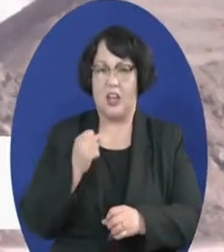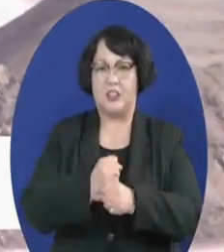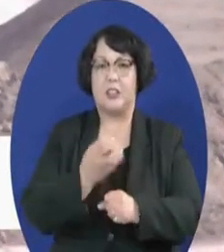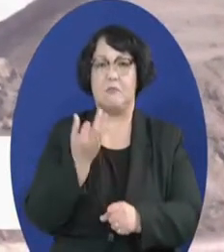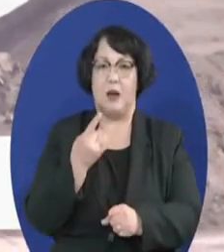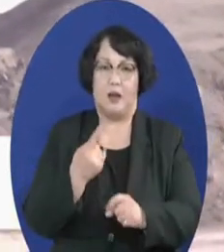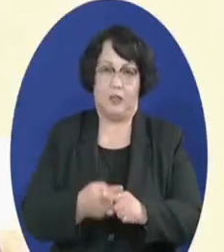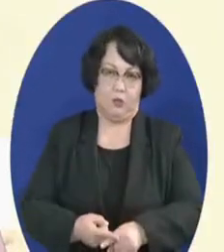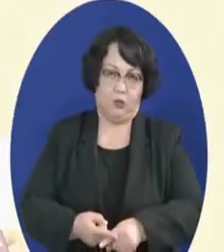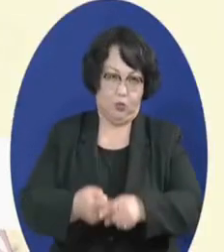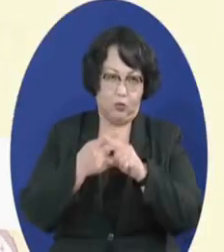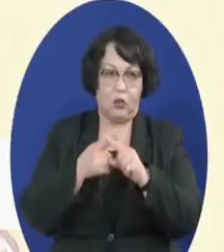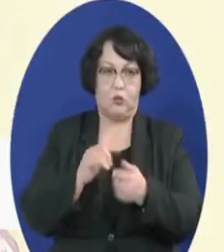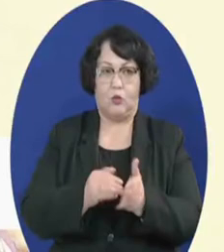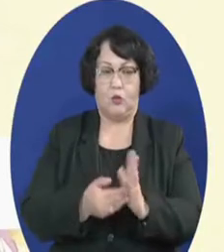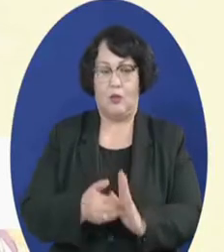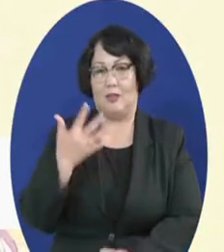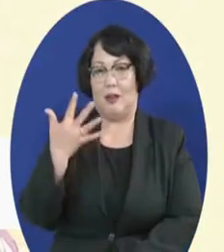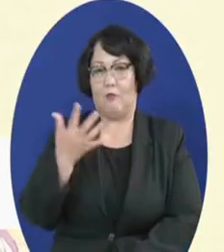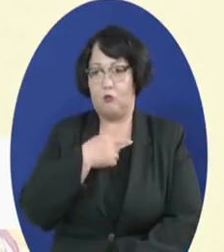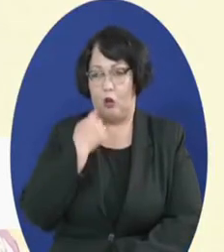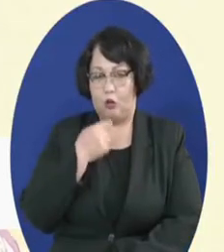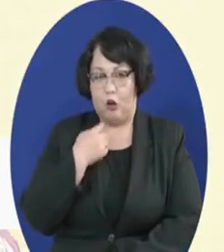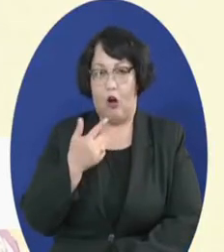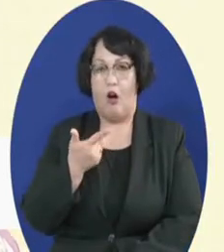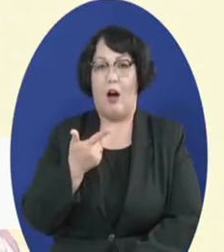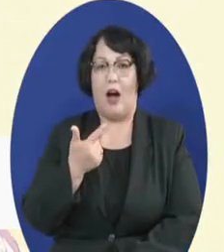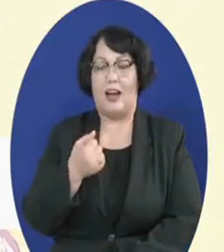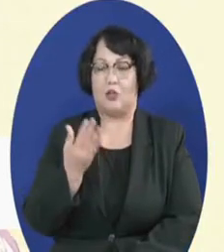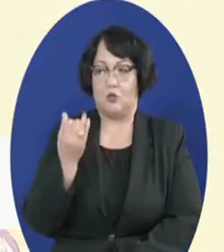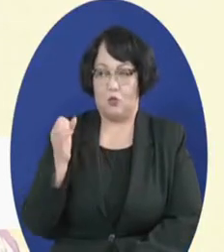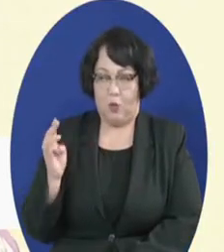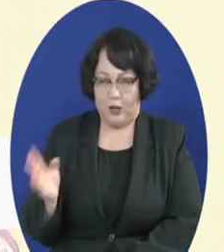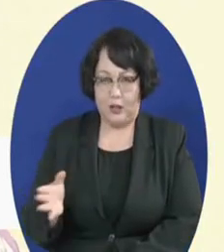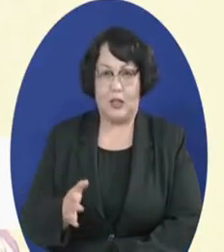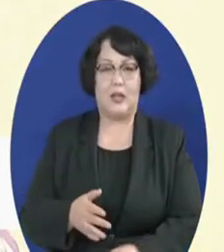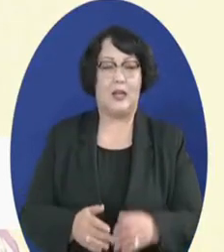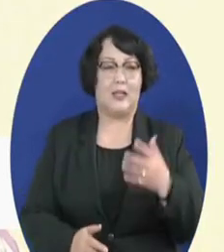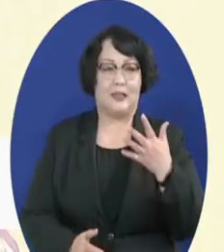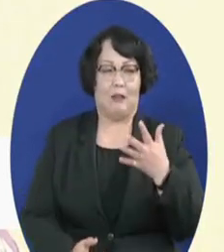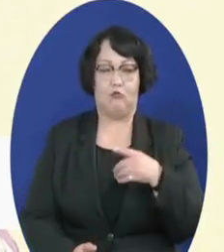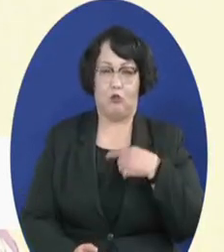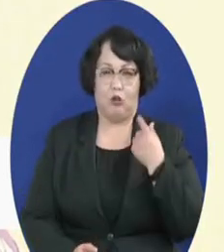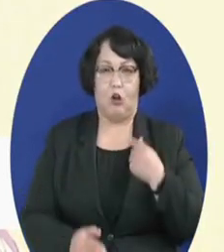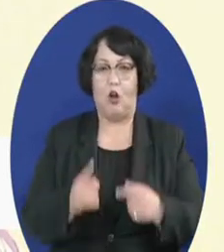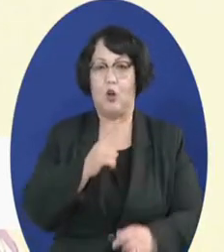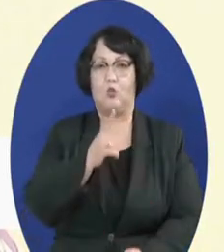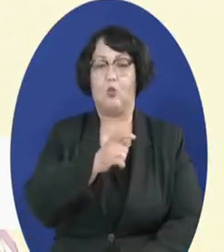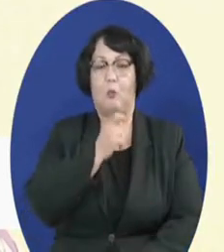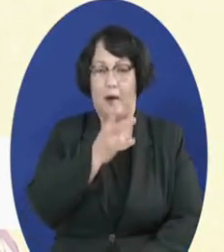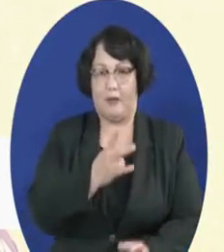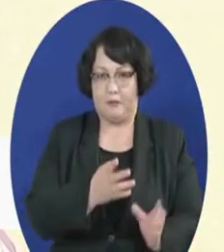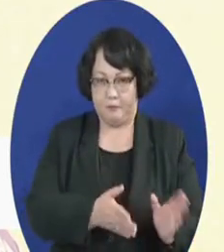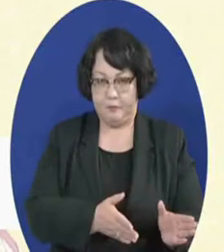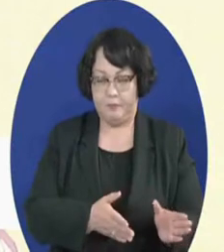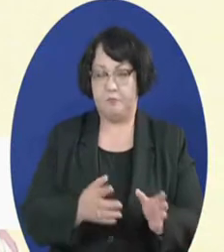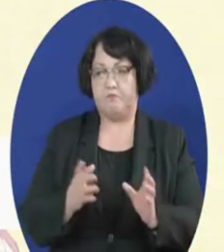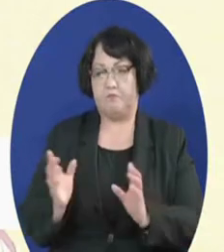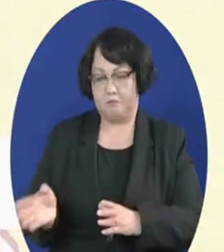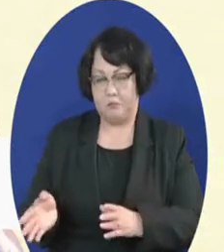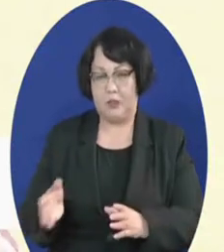төлөвлөжээ. Таван толгой хашин сухат 5 толгой 100 баян. За дээрэс нь 5 толгой дулааны цахилгаан